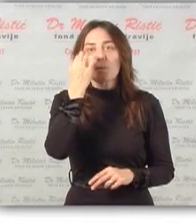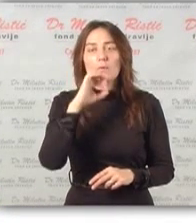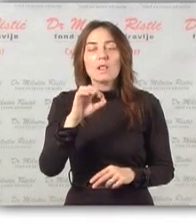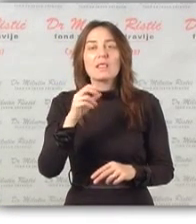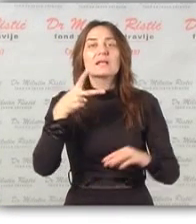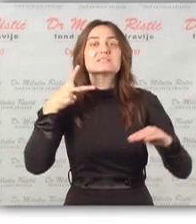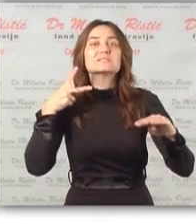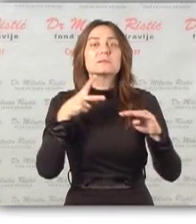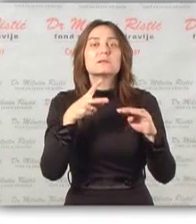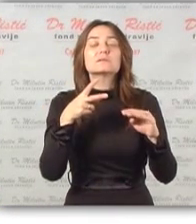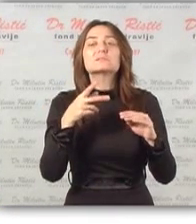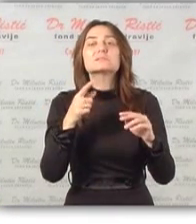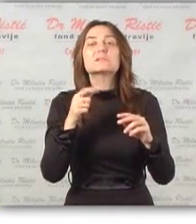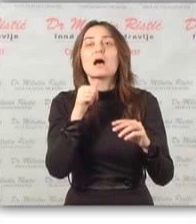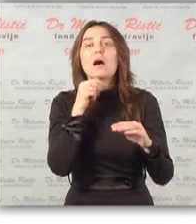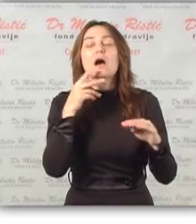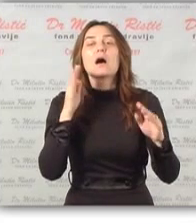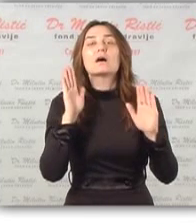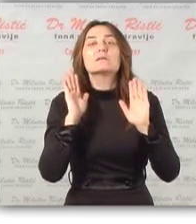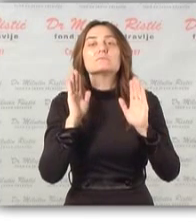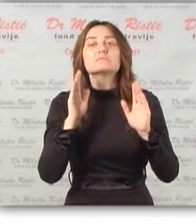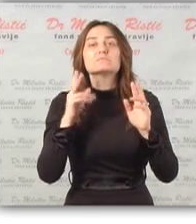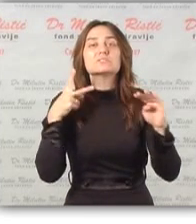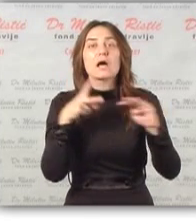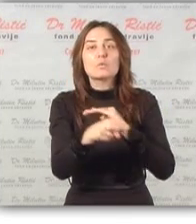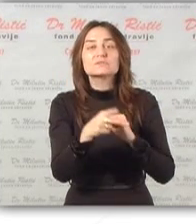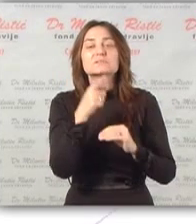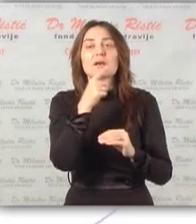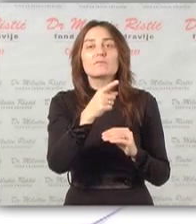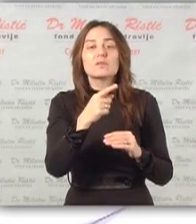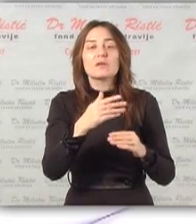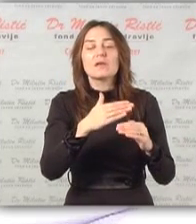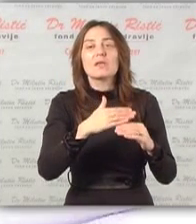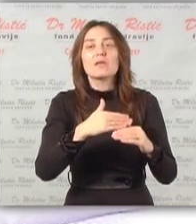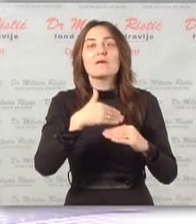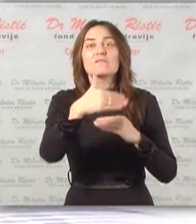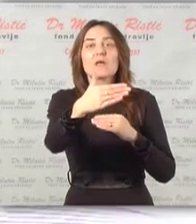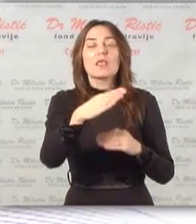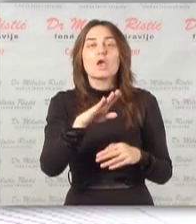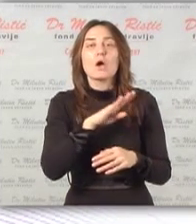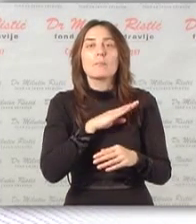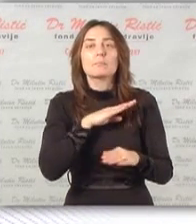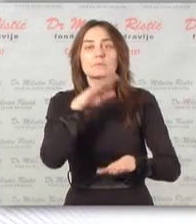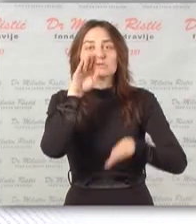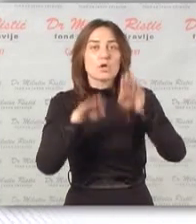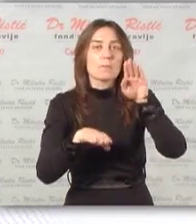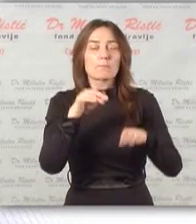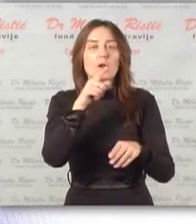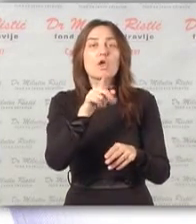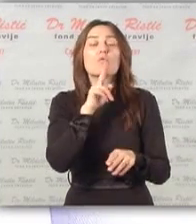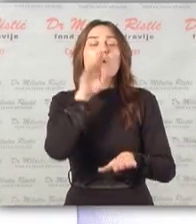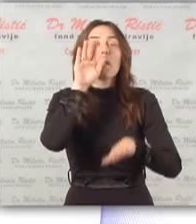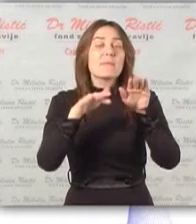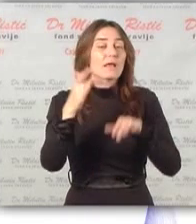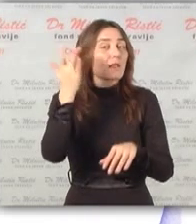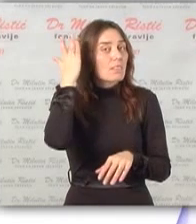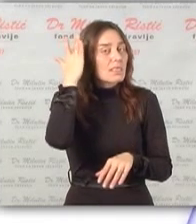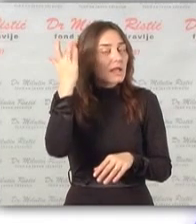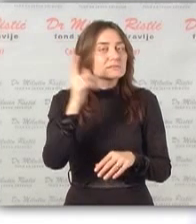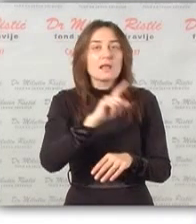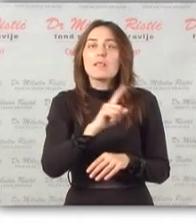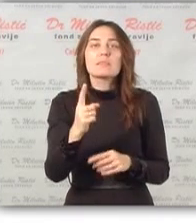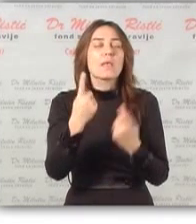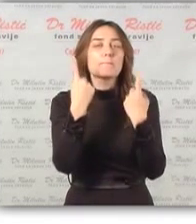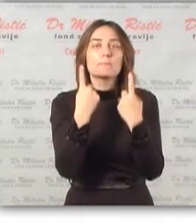značajno zaustavi progresivan i hronični tok bolesti. U kojoj meri to se ne zna, pošto